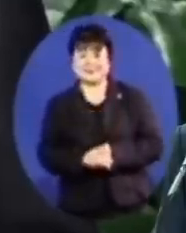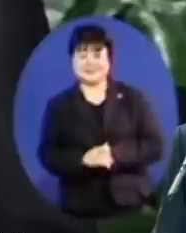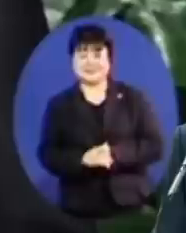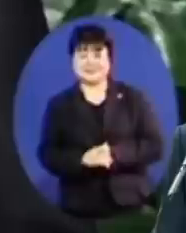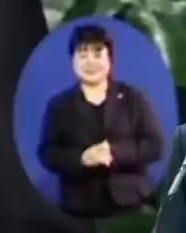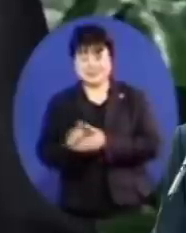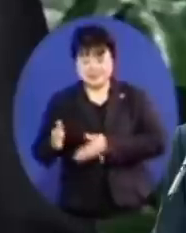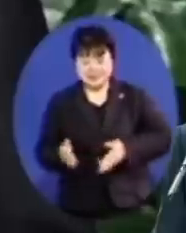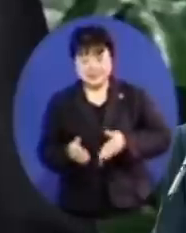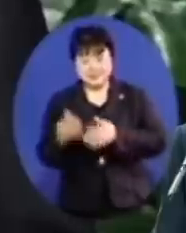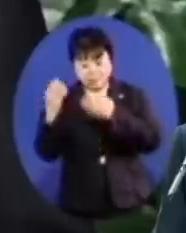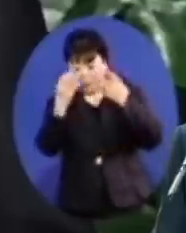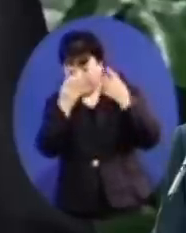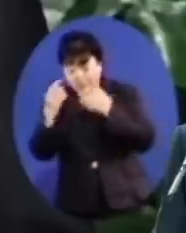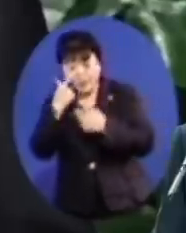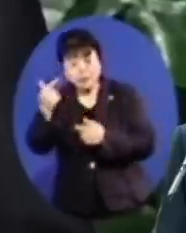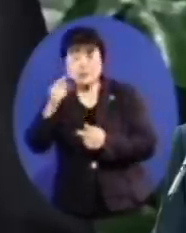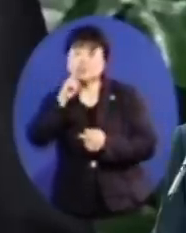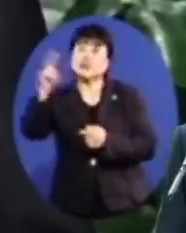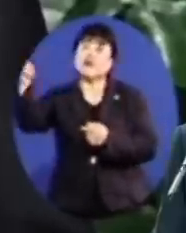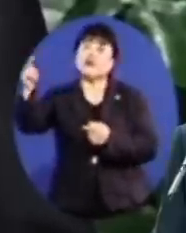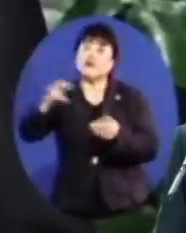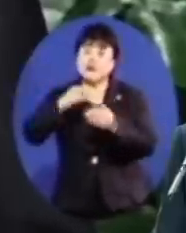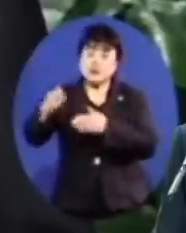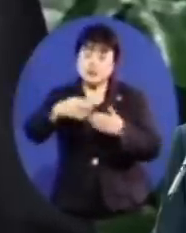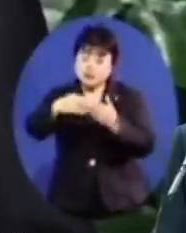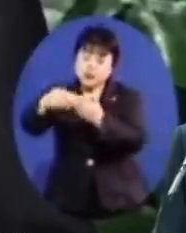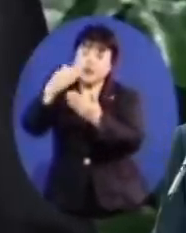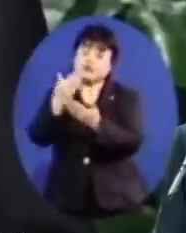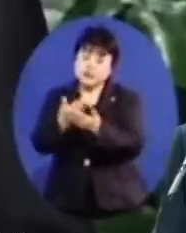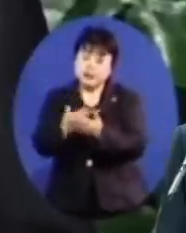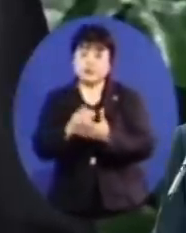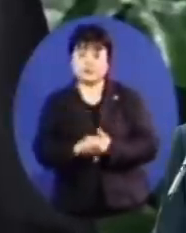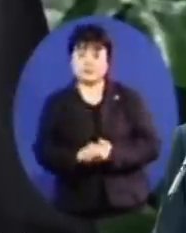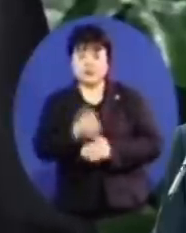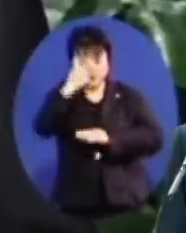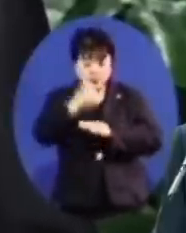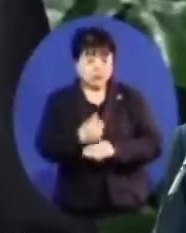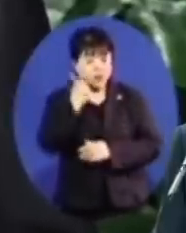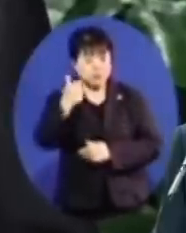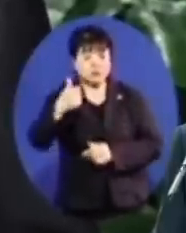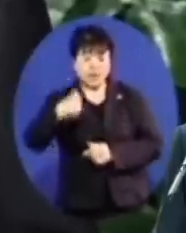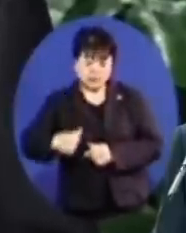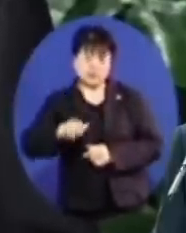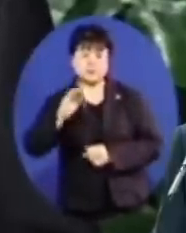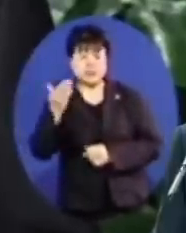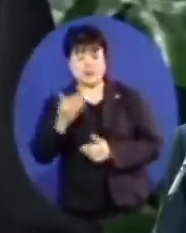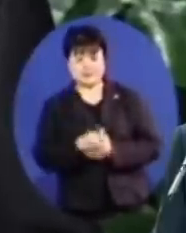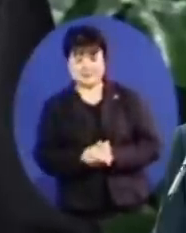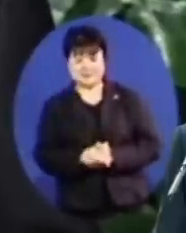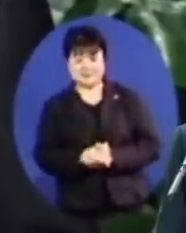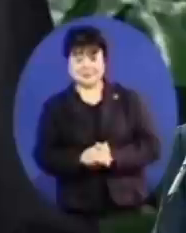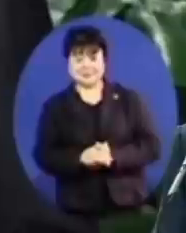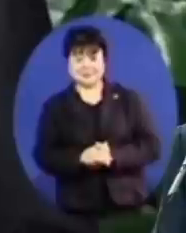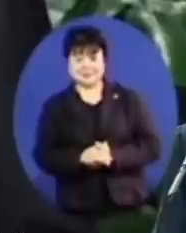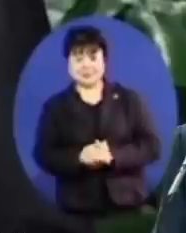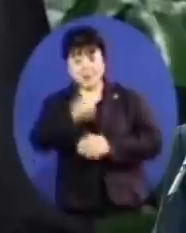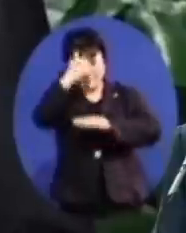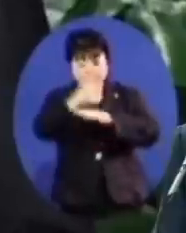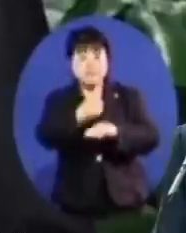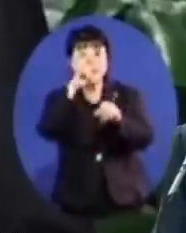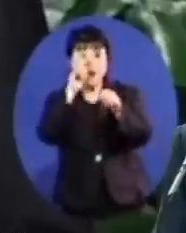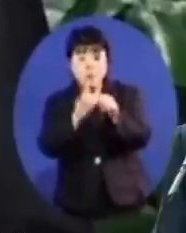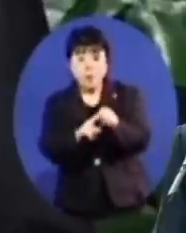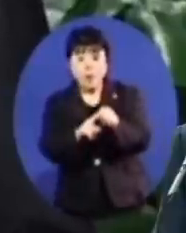길을 잃어 방황하더라도 아버지여 나에게 길을 이끌어 주시옵소서. 결국 난 아버지의 자식 아닙니까? 궁극적인